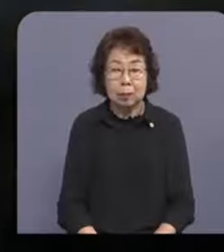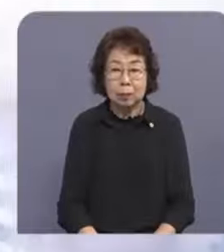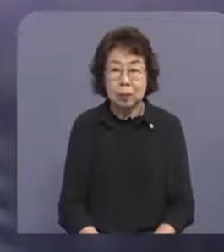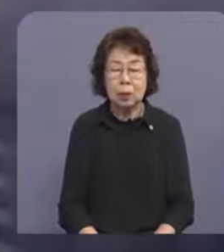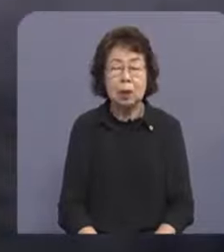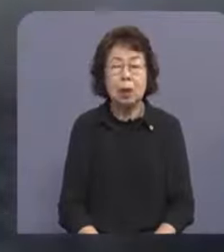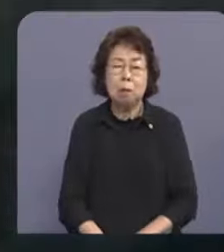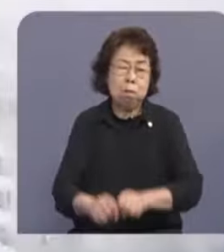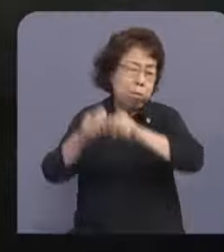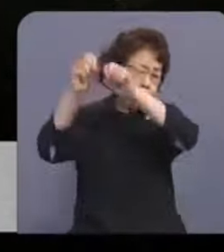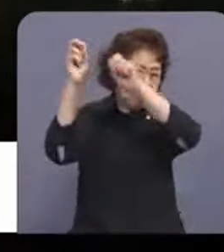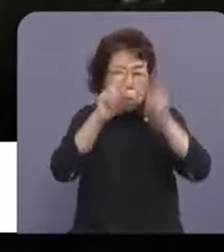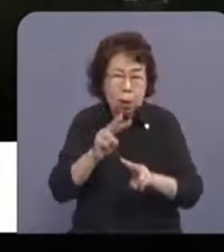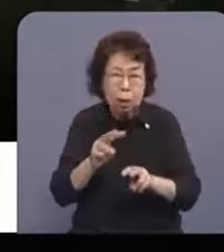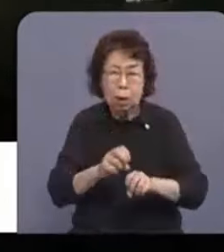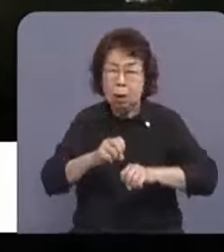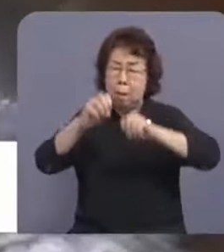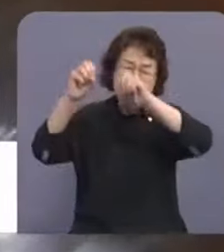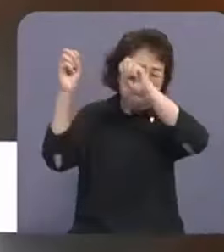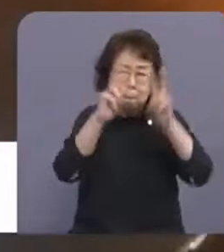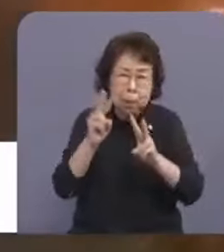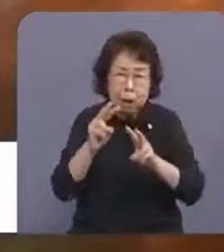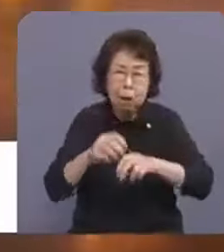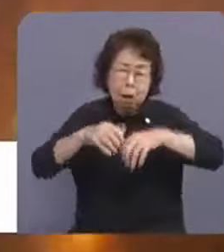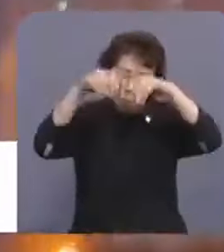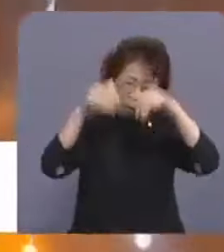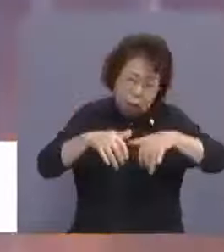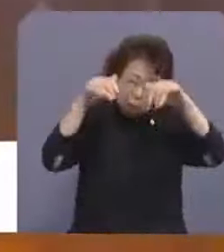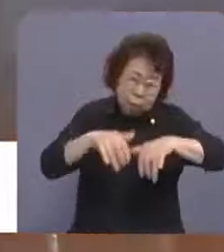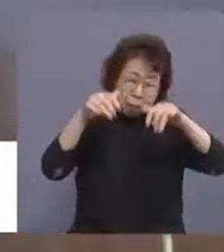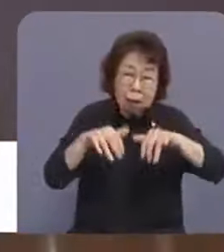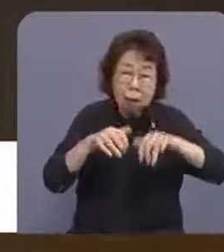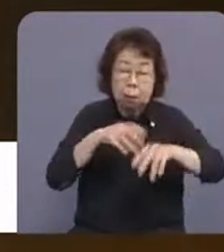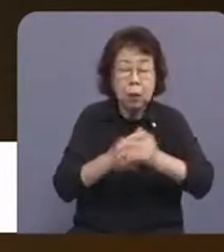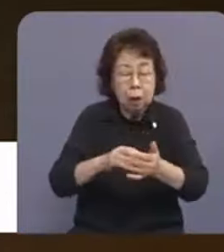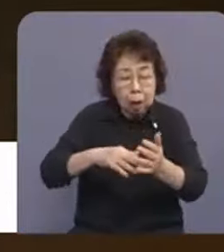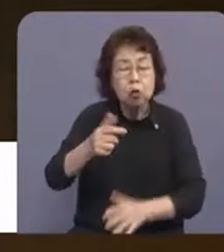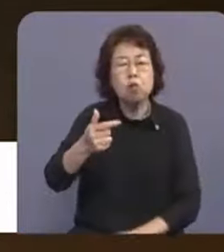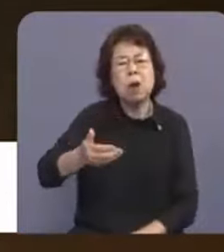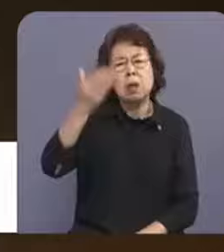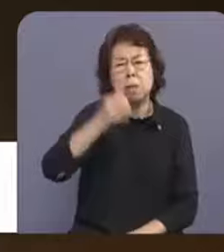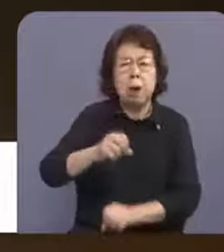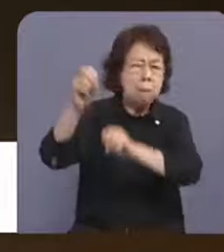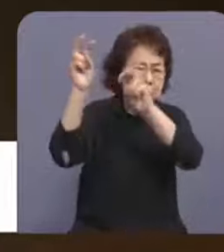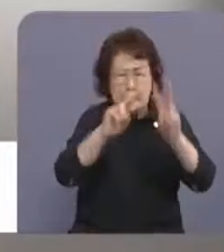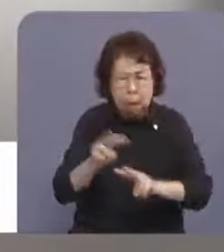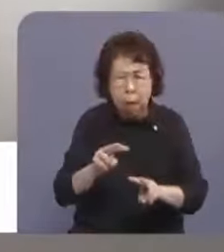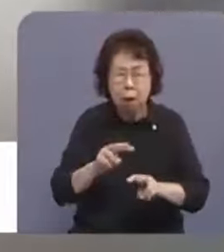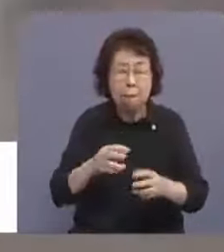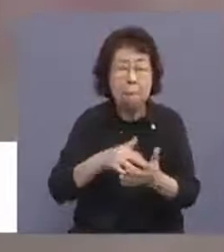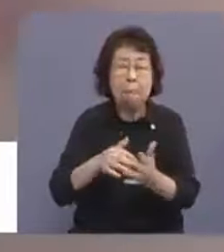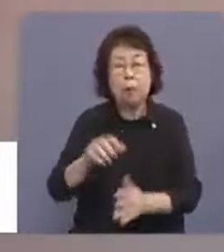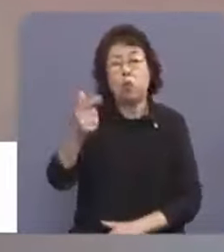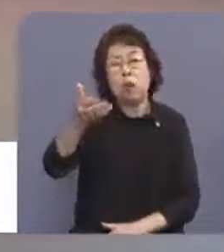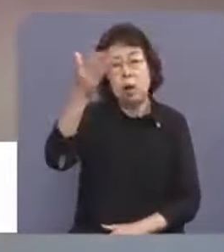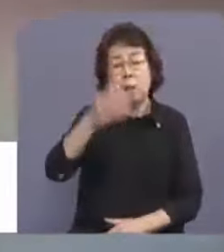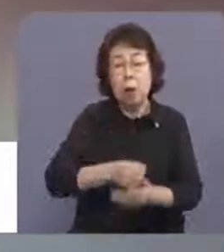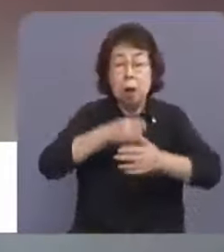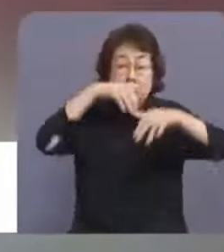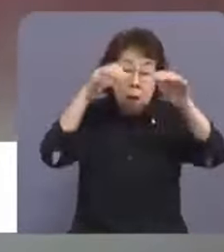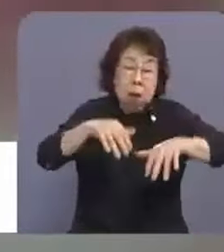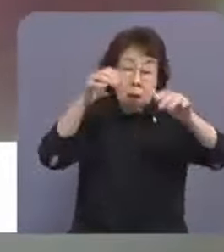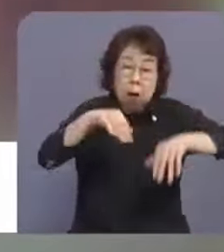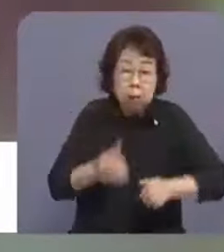쉴 새 없이 내려치는 천둥과 번개. 부산에서만 600차례 가까운 낙뢰가 관측됐습니다. 퍼붓는 빗줄